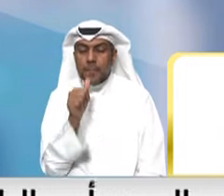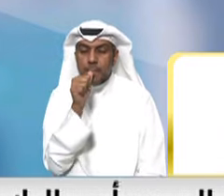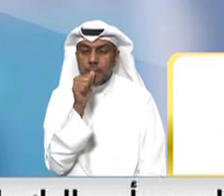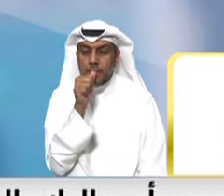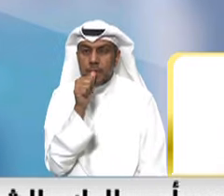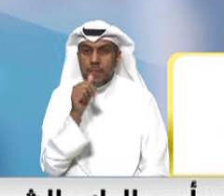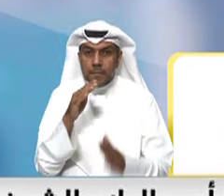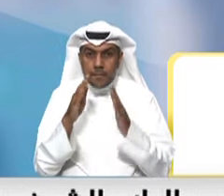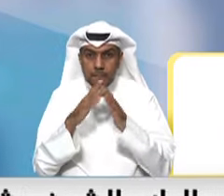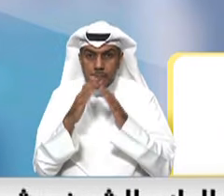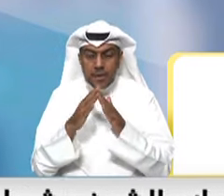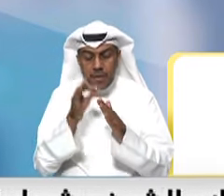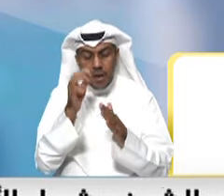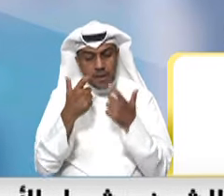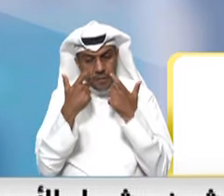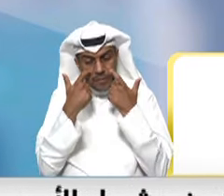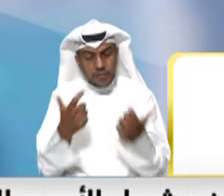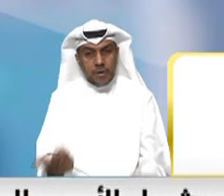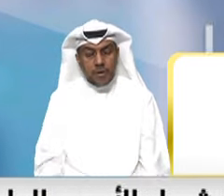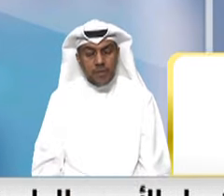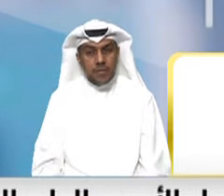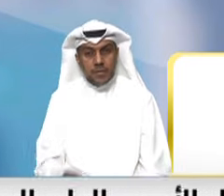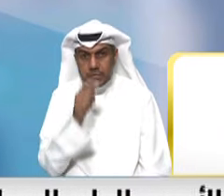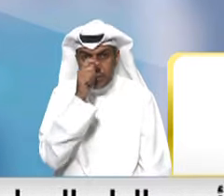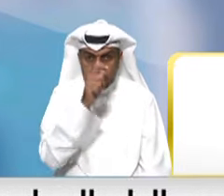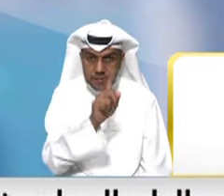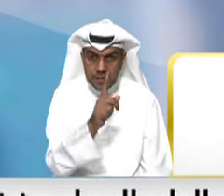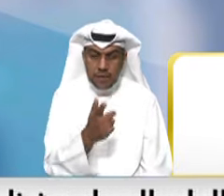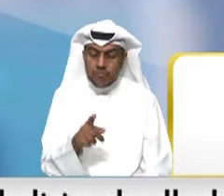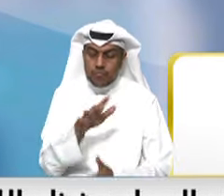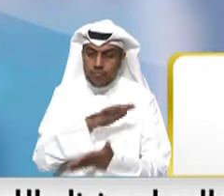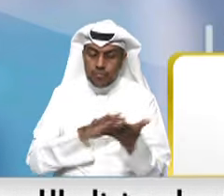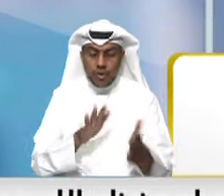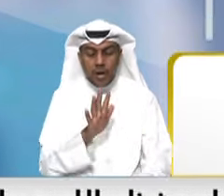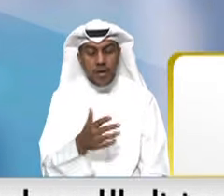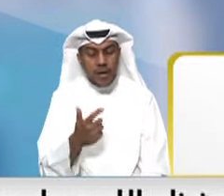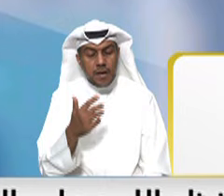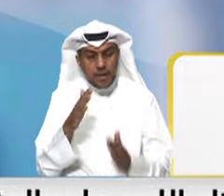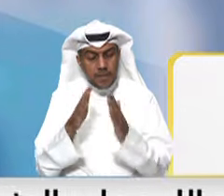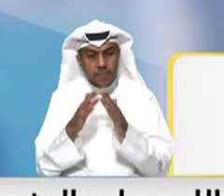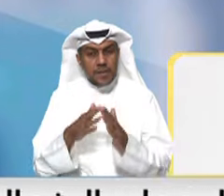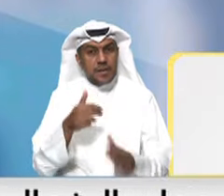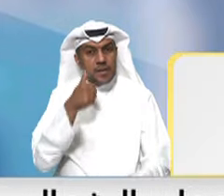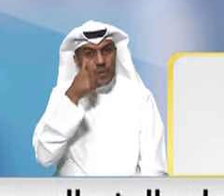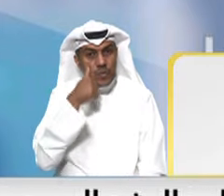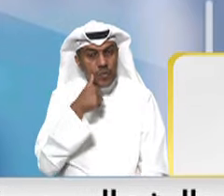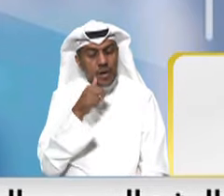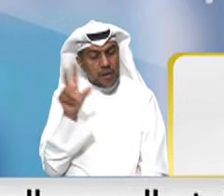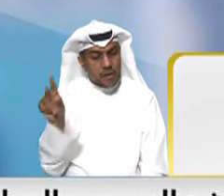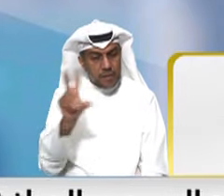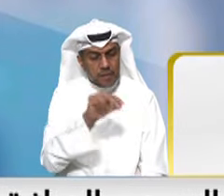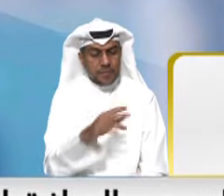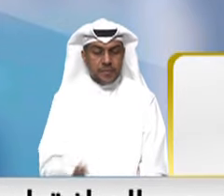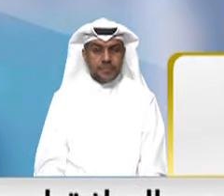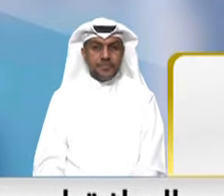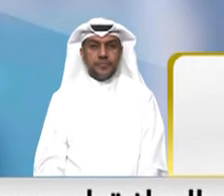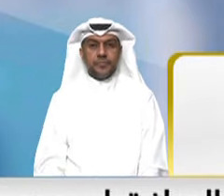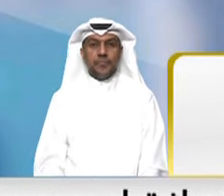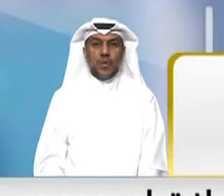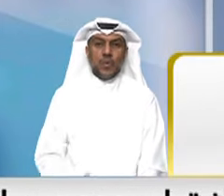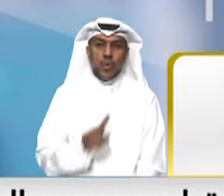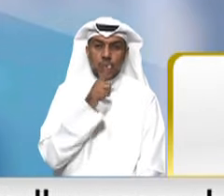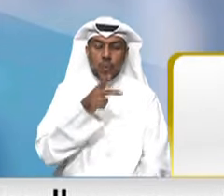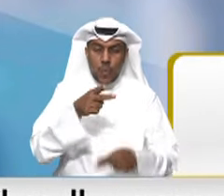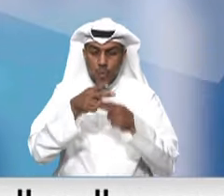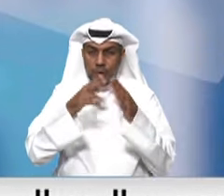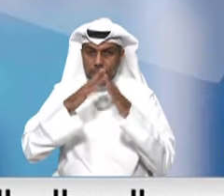الأحادية والتي من شأنها إلحاق ضرر بالمصالح المائية لمصر والسودان. وأكد الجانبان على أهمية